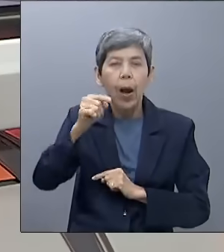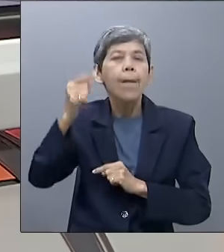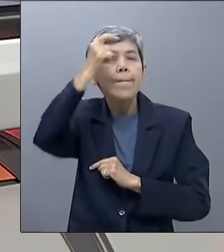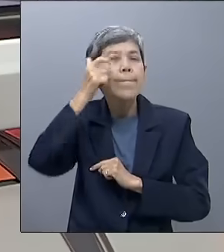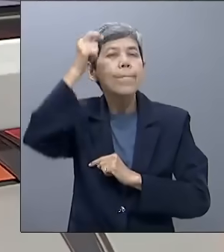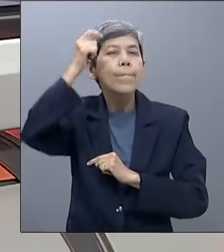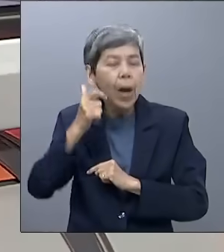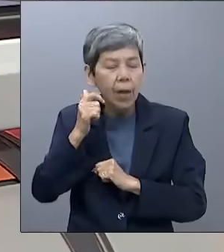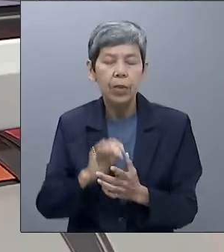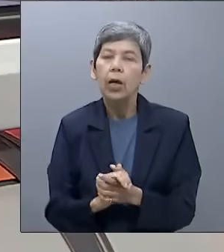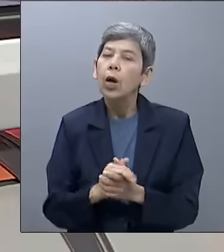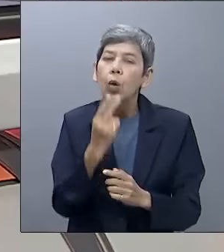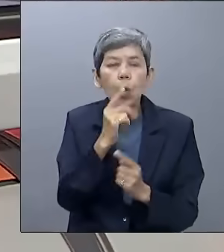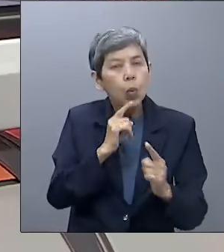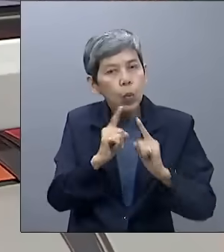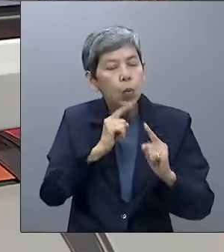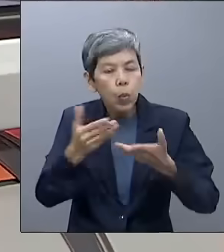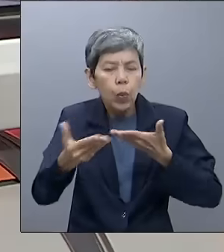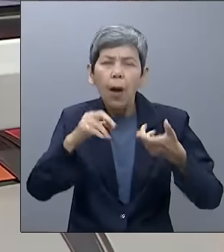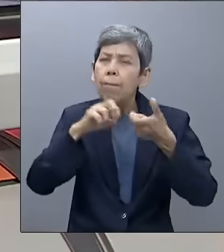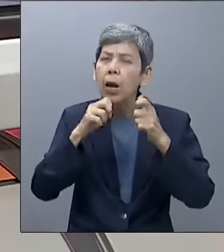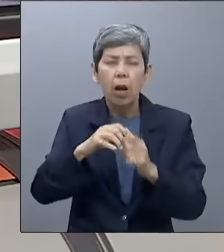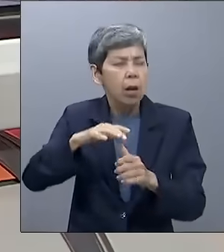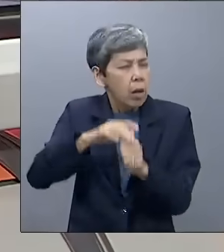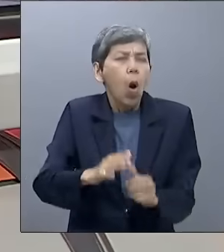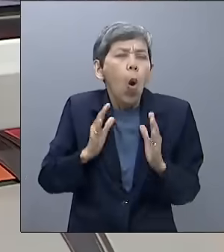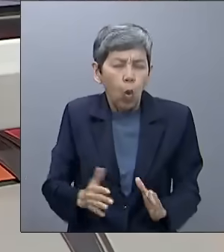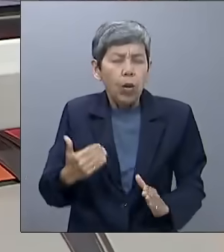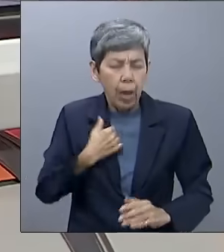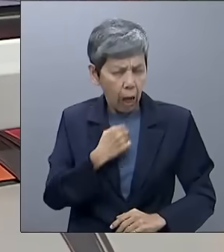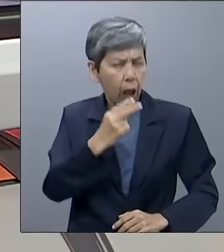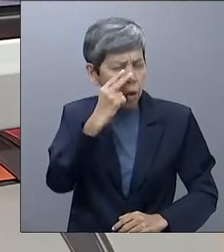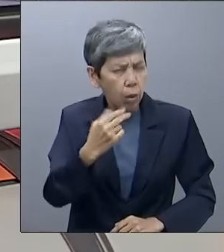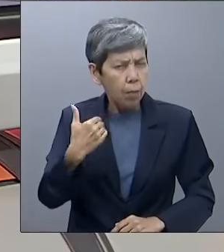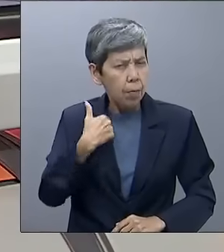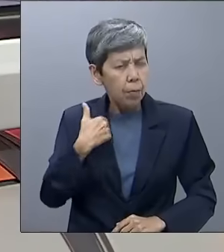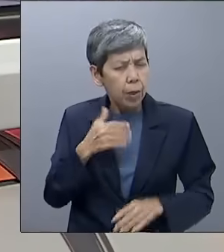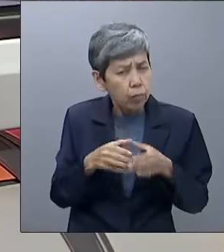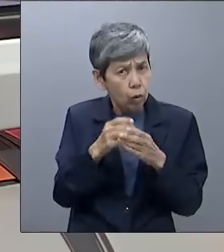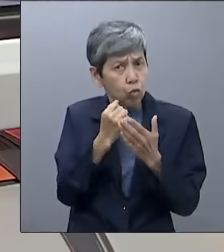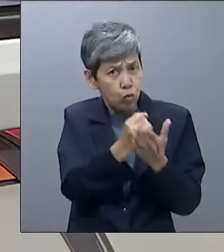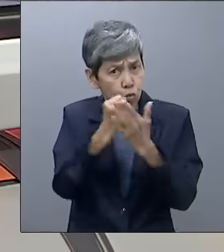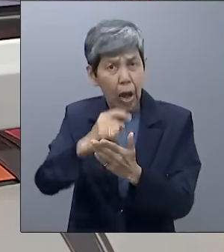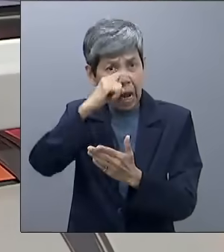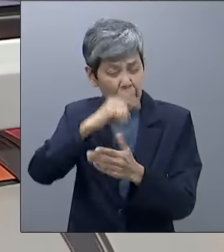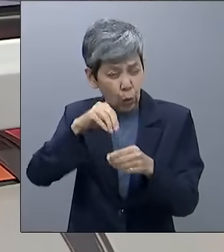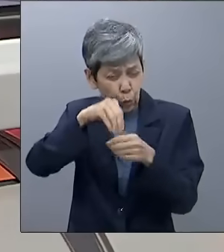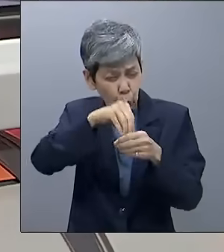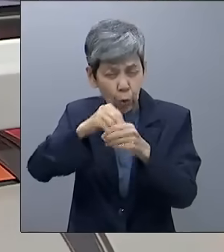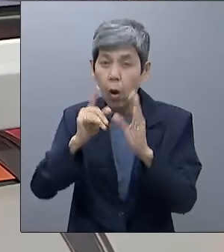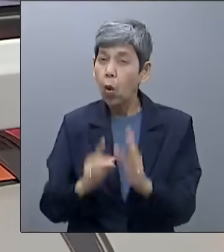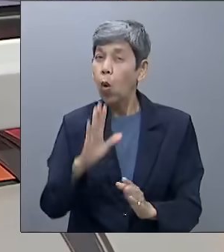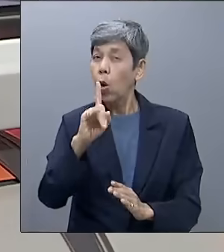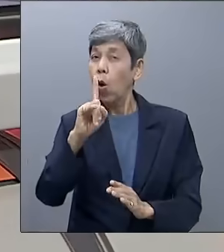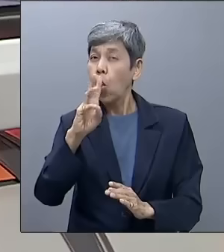ตามวาระก็คือจะไปหารือเรื่องปัญหาการค้ามนุษย์แต่น่าติดตามว่านี่จะรวมไปถึงการช่วยเหลือคนไทย 162